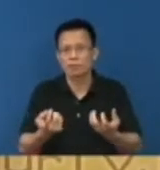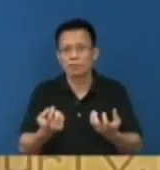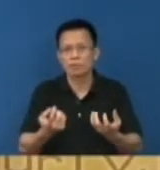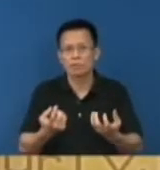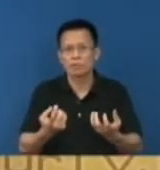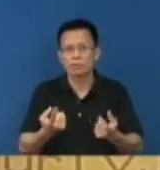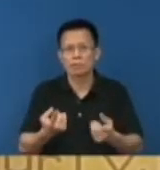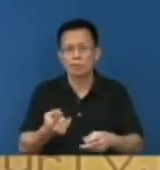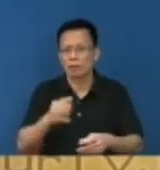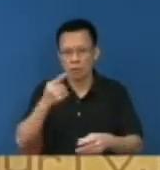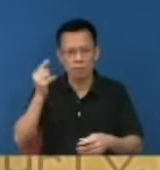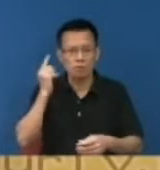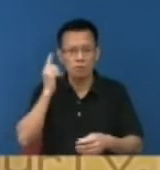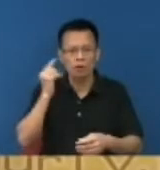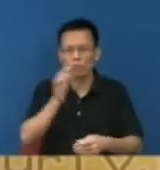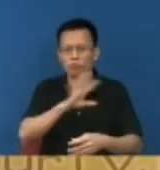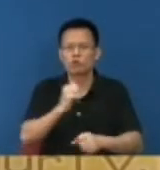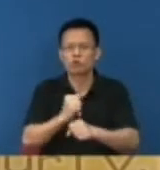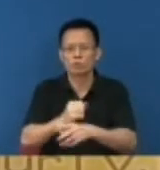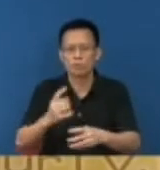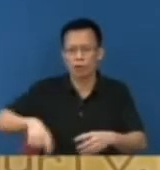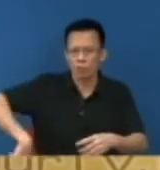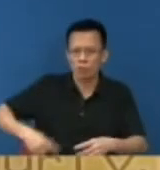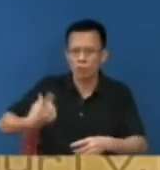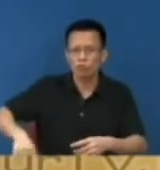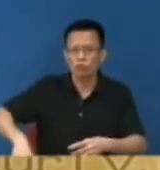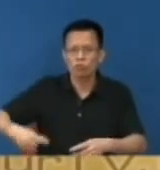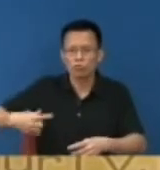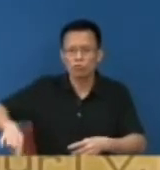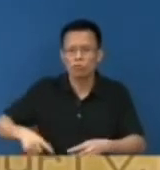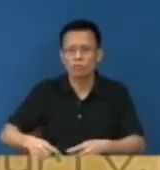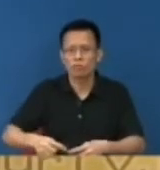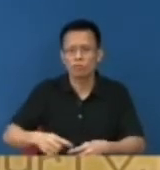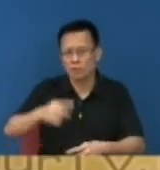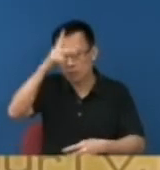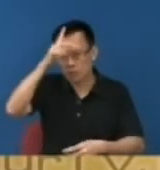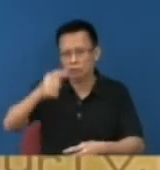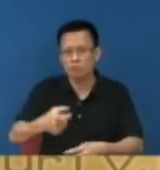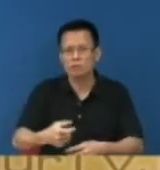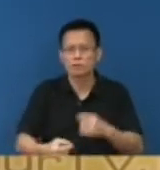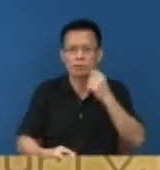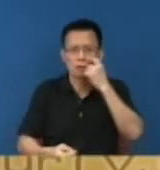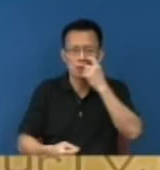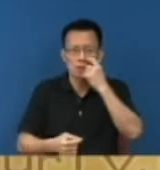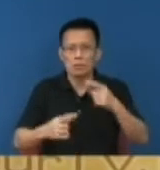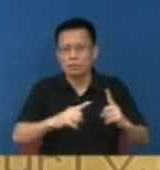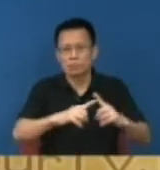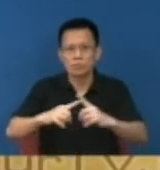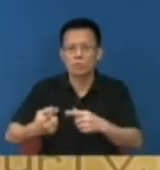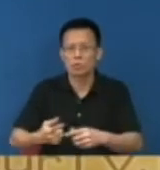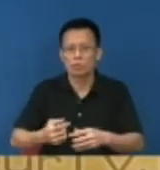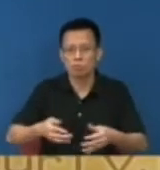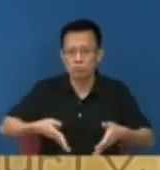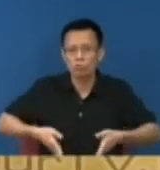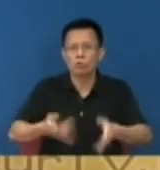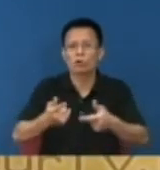因為呢個浪費公帑。咁今日民主黨憑一面之詞通過嘅譴責我哋嘅議案，佢係